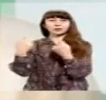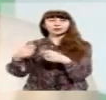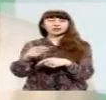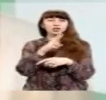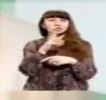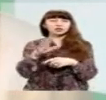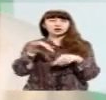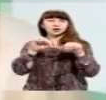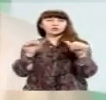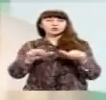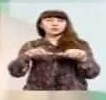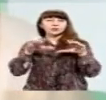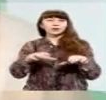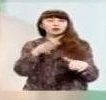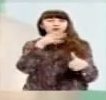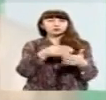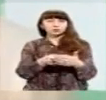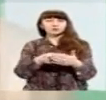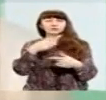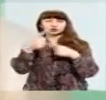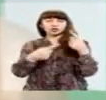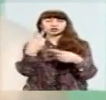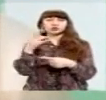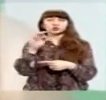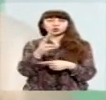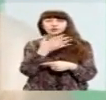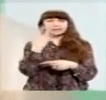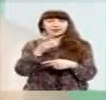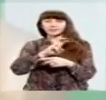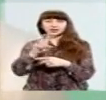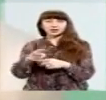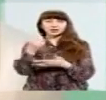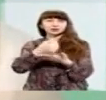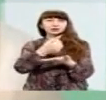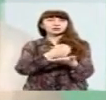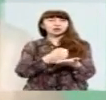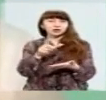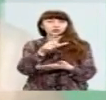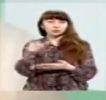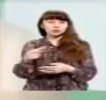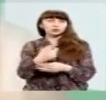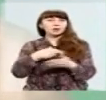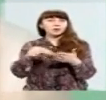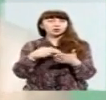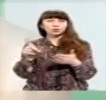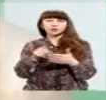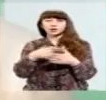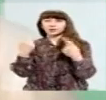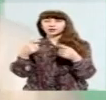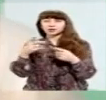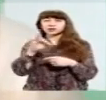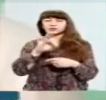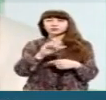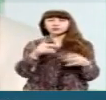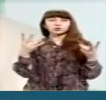цен. Жылжымайтын мүлікті сатып алу немесе сату үшін мынадай құжаттарды ұсыну қажет. Сатып алу, сату келісім шартының